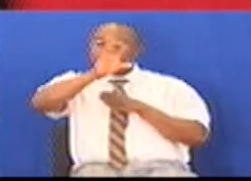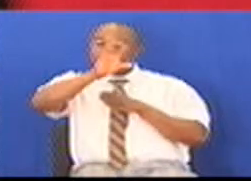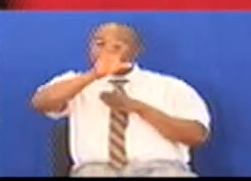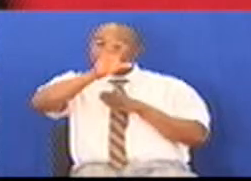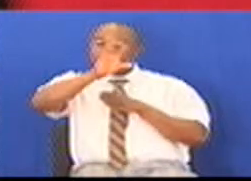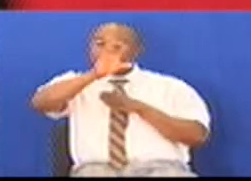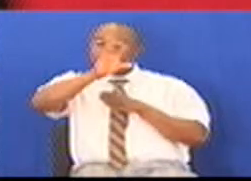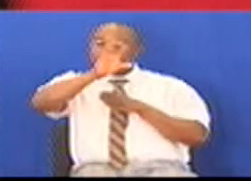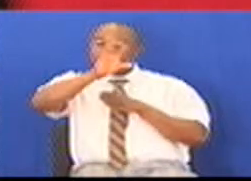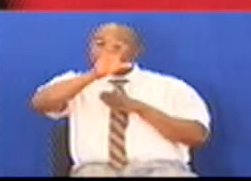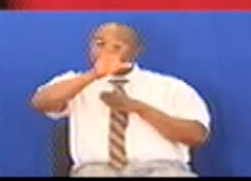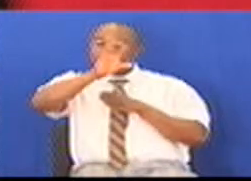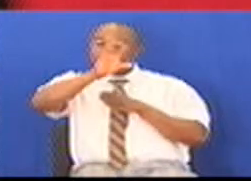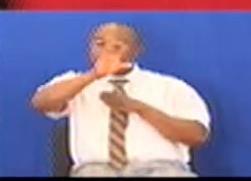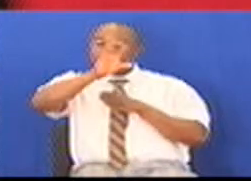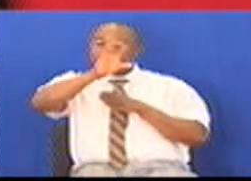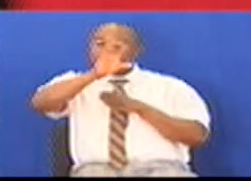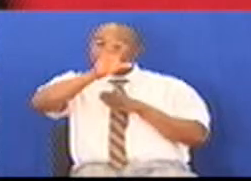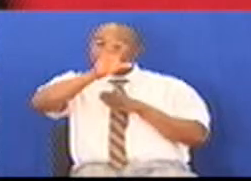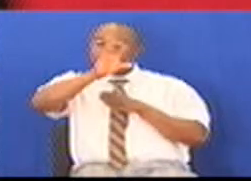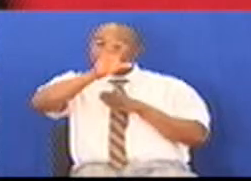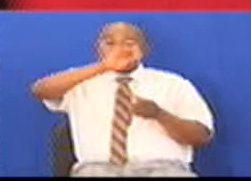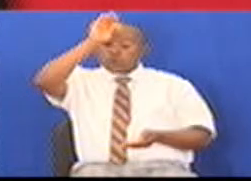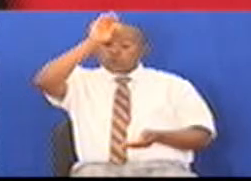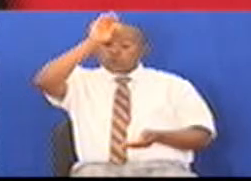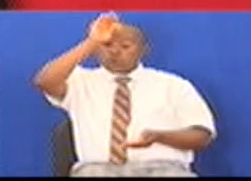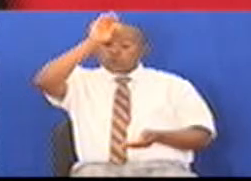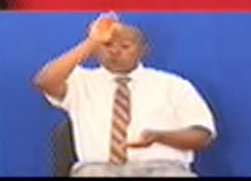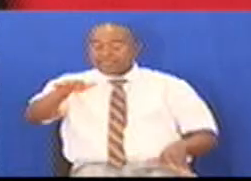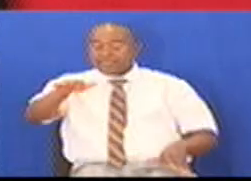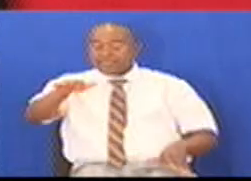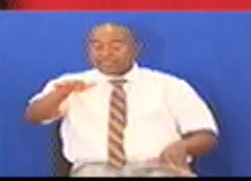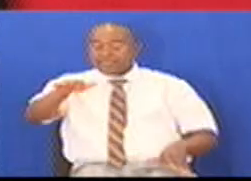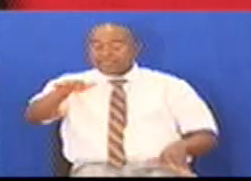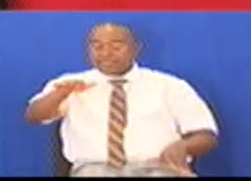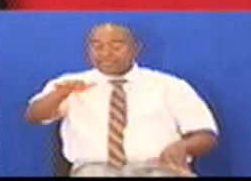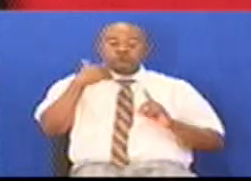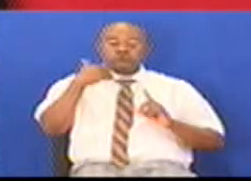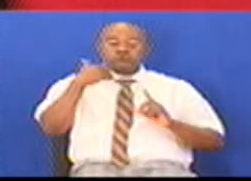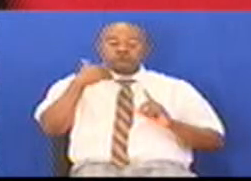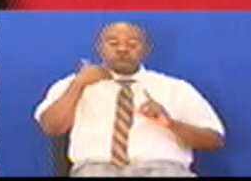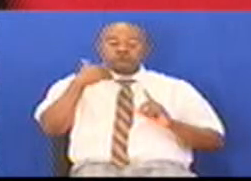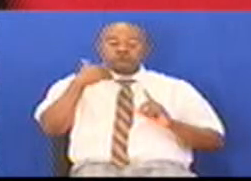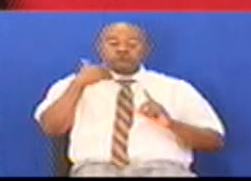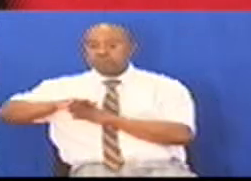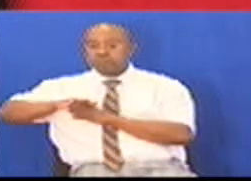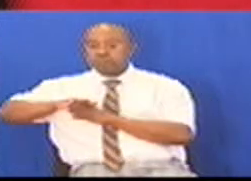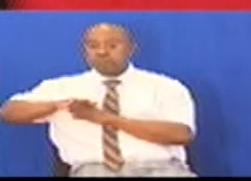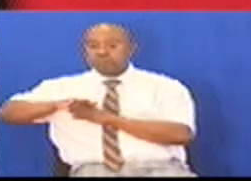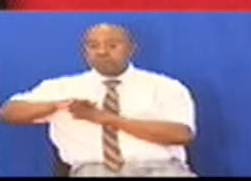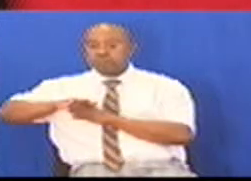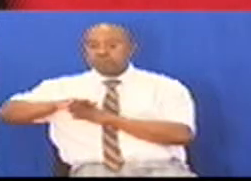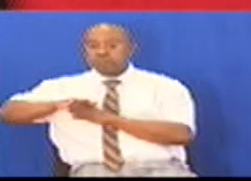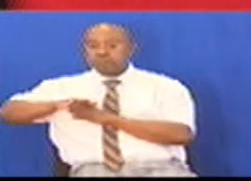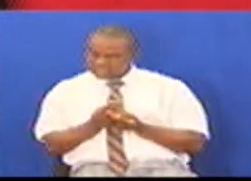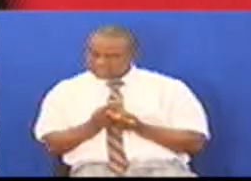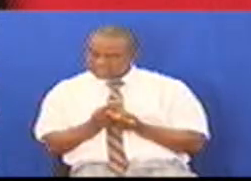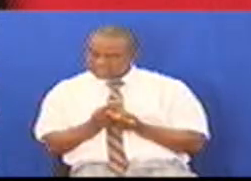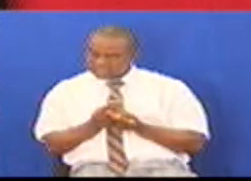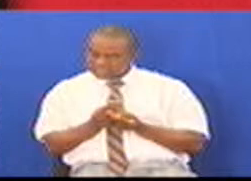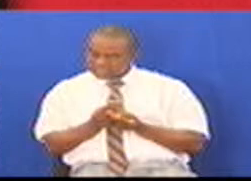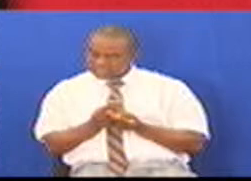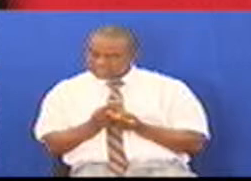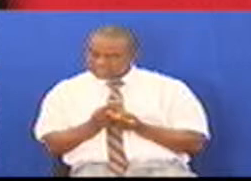na ongezeko au punguzo katika baadhi ya maeneo ya mapato na matumizi kwa asilimia kadhaa, kama ambavyo inaonyeshwa katika